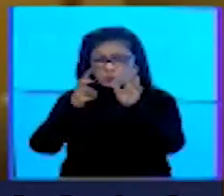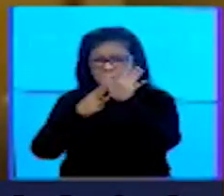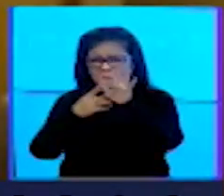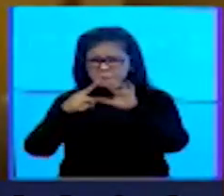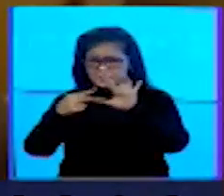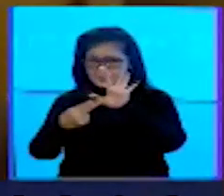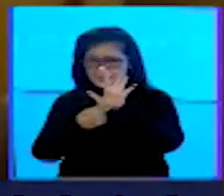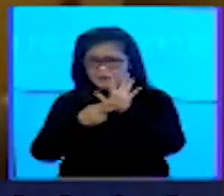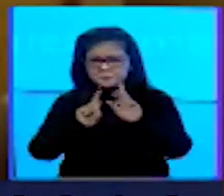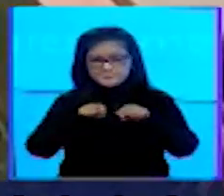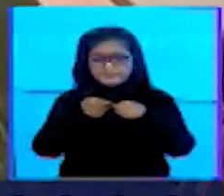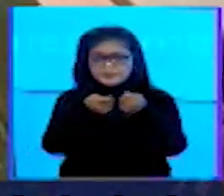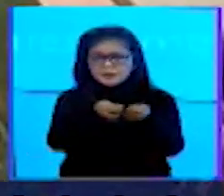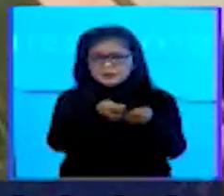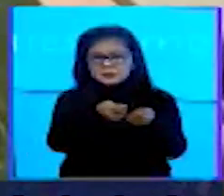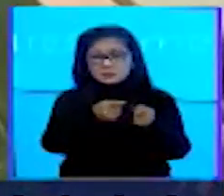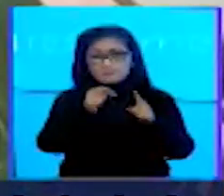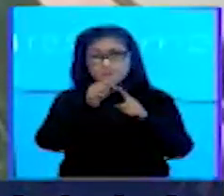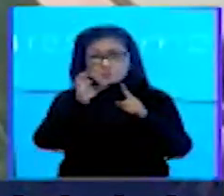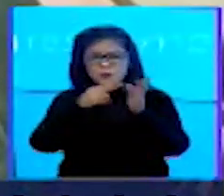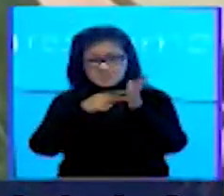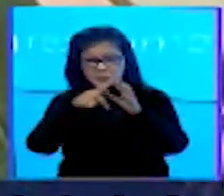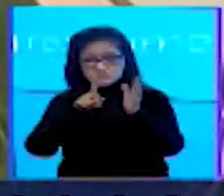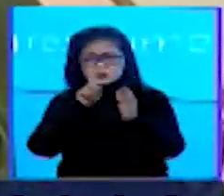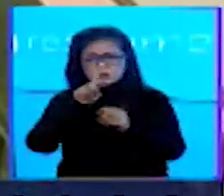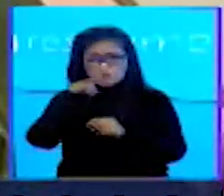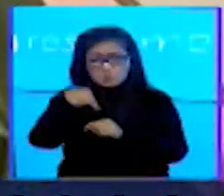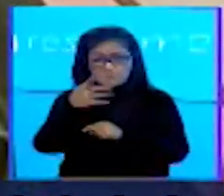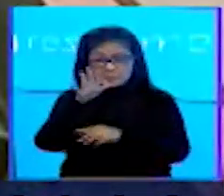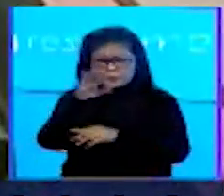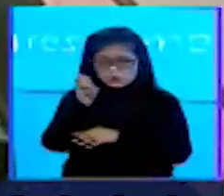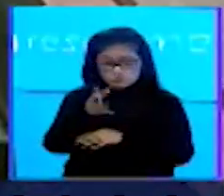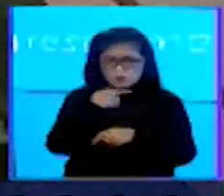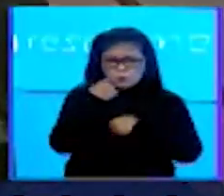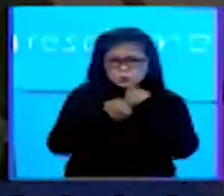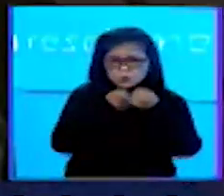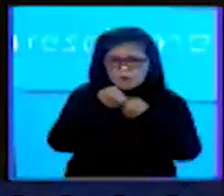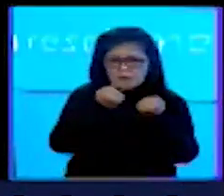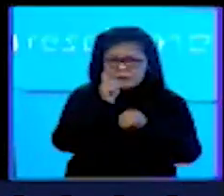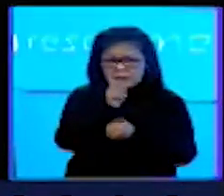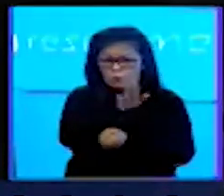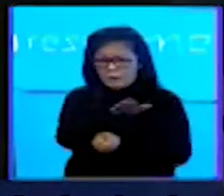dia hafal. Dan juga kalau misalkan anak-anak yang kecil, anak-anak kayak anak silver, saya kasih sepeda.